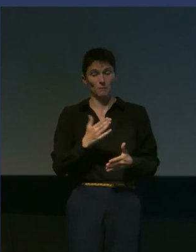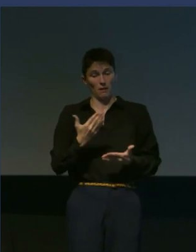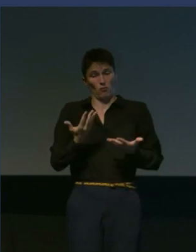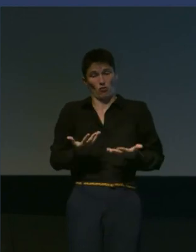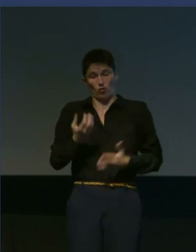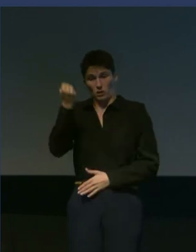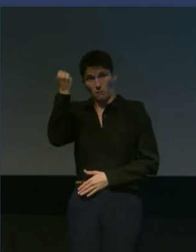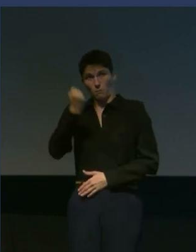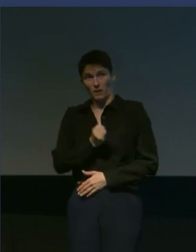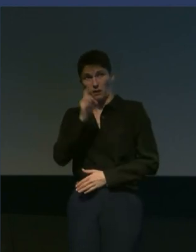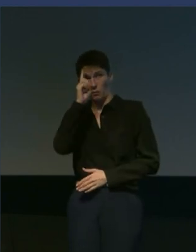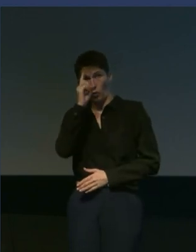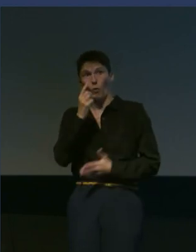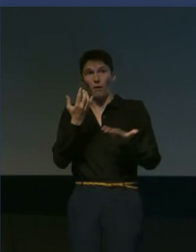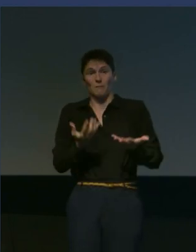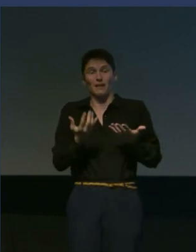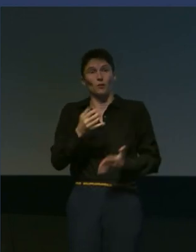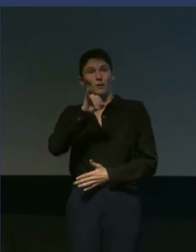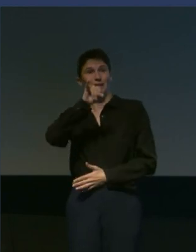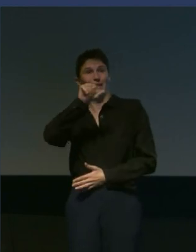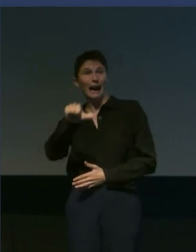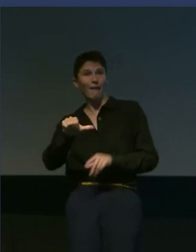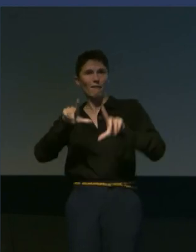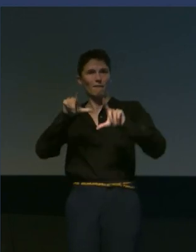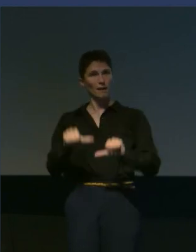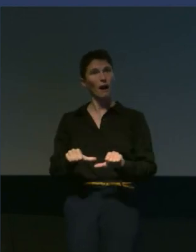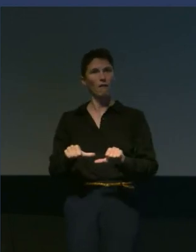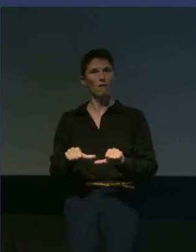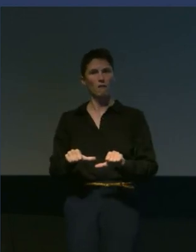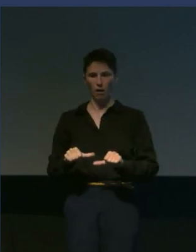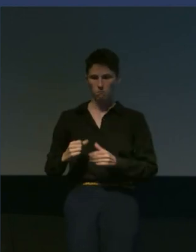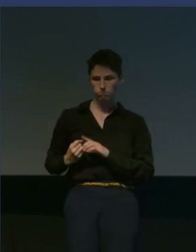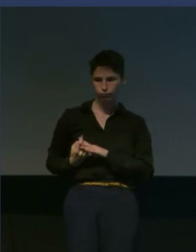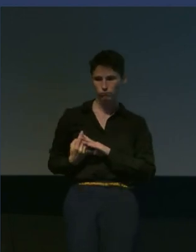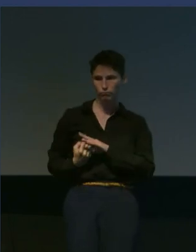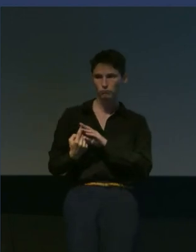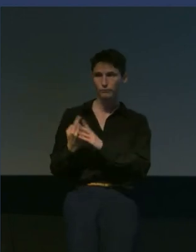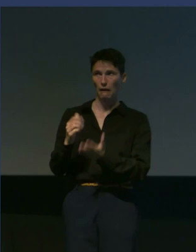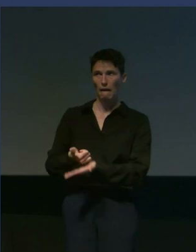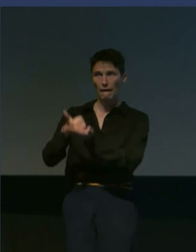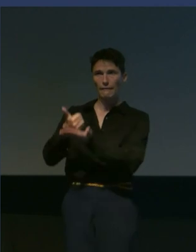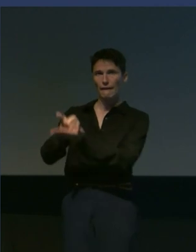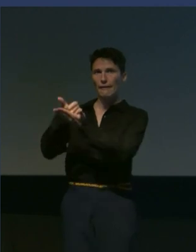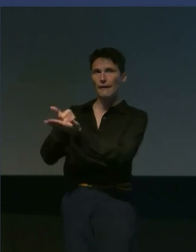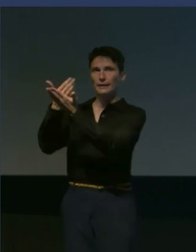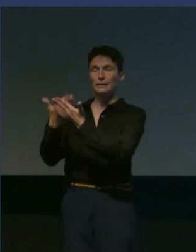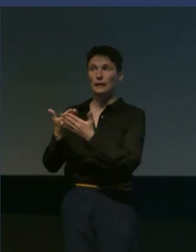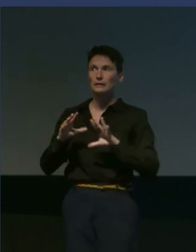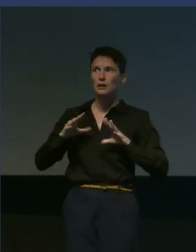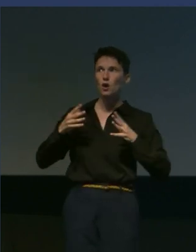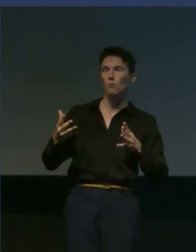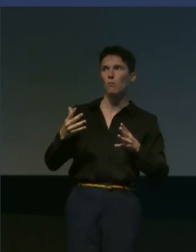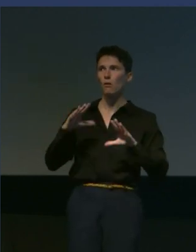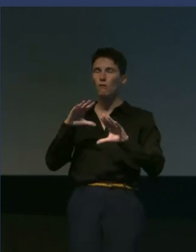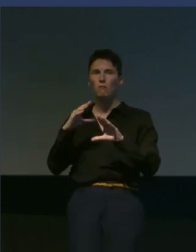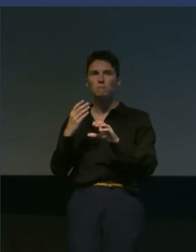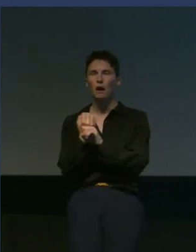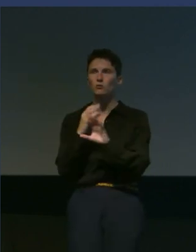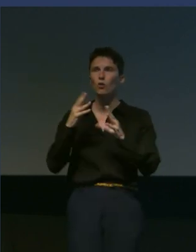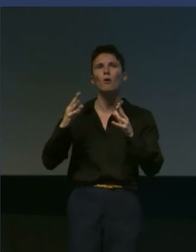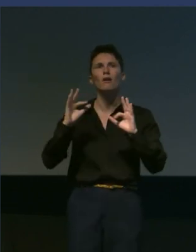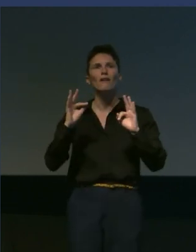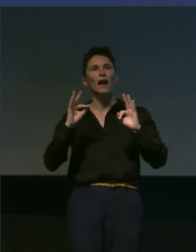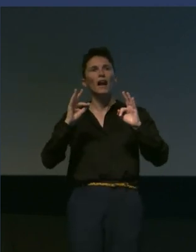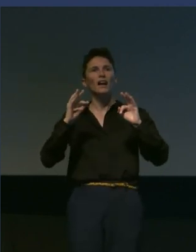que vous avez une intelligence artificielle qui a remis tout à l'heure pété, alors qu'est-ce que vous allez faire? Ça, c'est un chat député